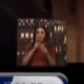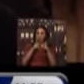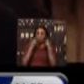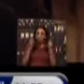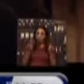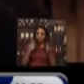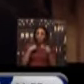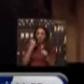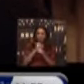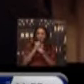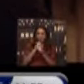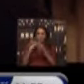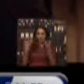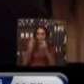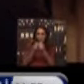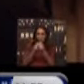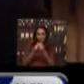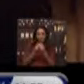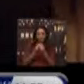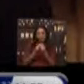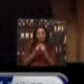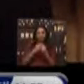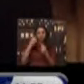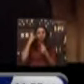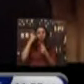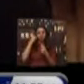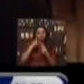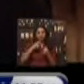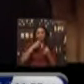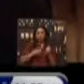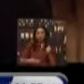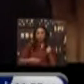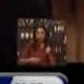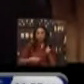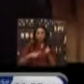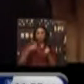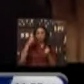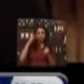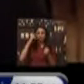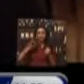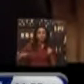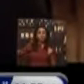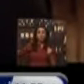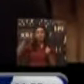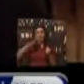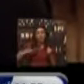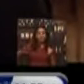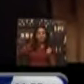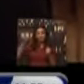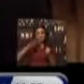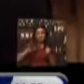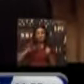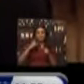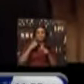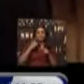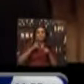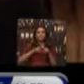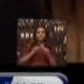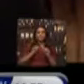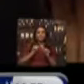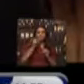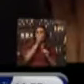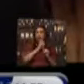الامام، مخرج مختلف عن اللي اشتغلت معاهم قوي. عنده تناقض كبير في